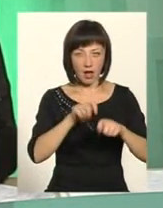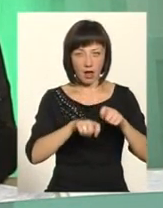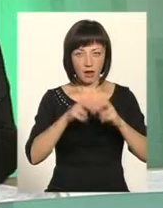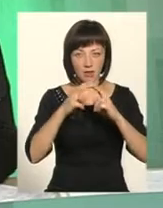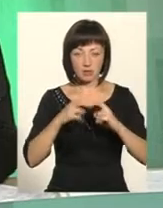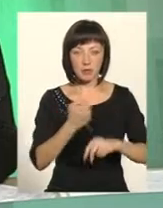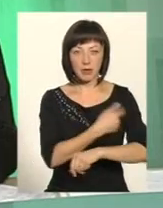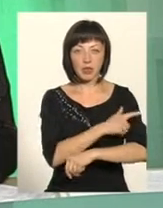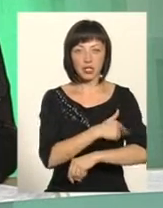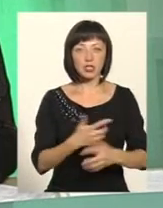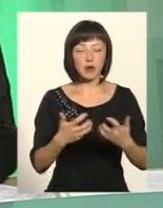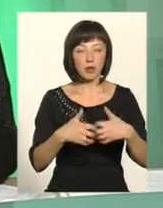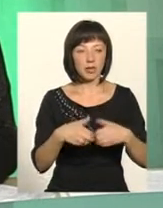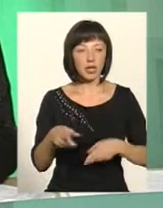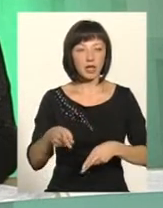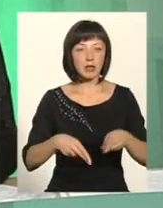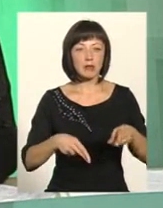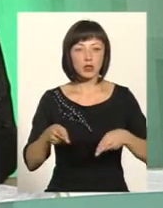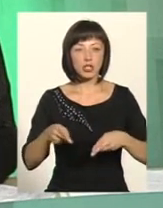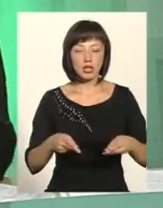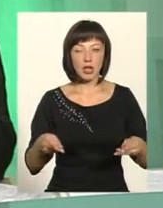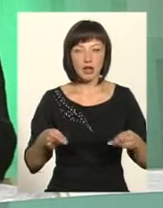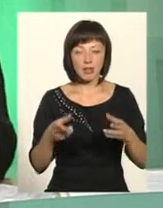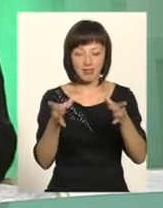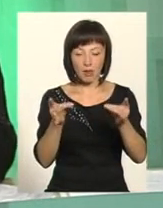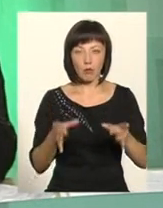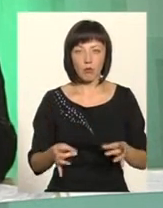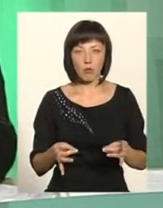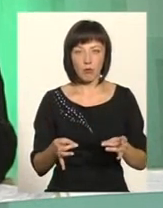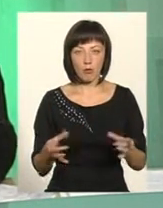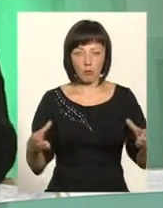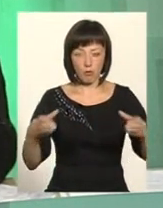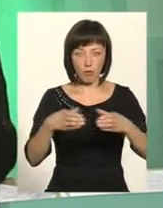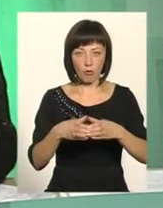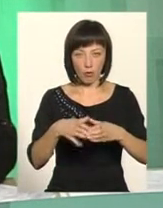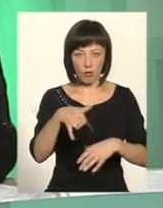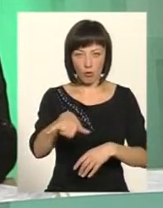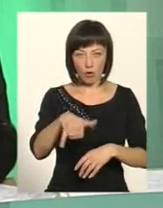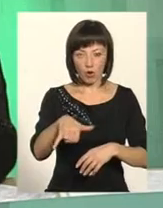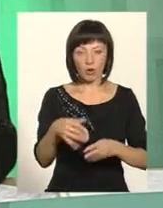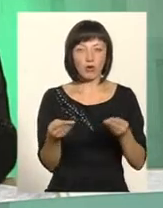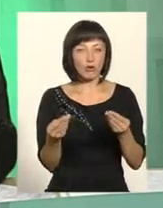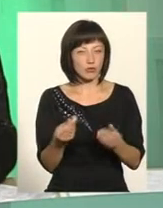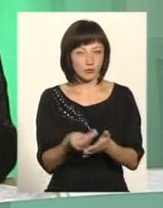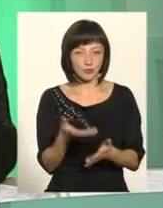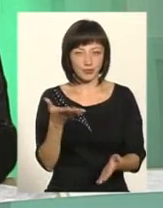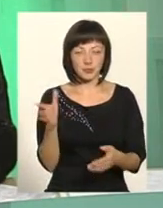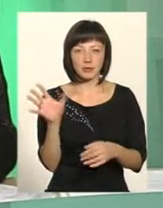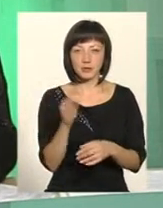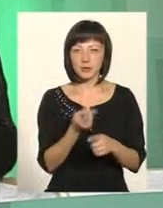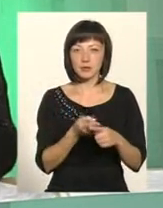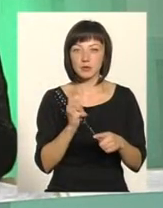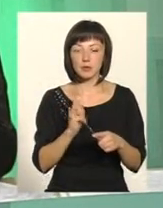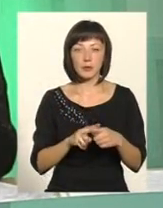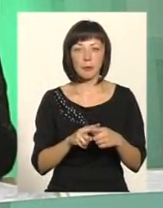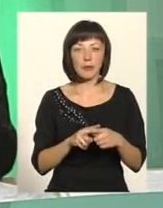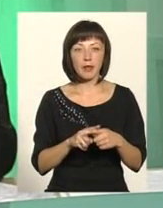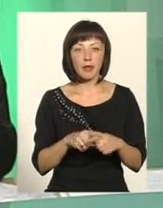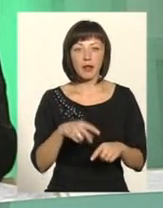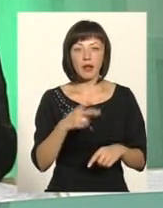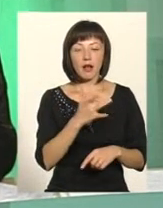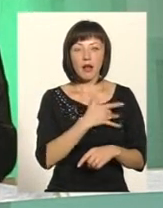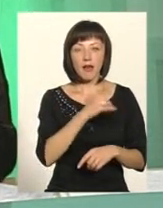Медична апаратура. Той самий хірургічний набор, він так само коштує коштів. Гроші. Це все кошти, розумієте.